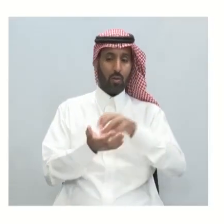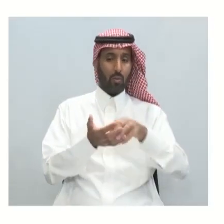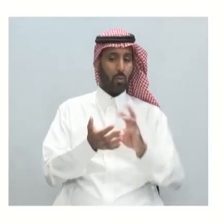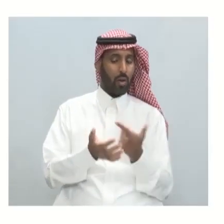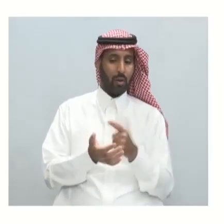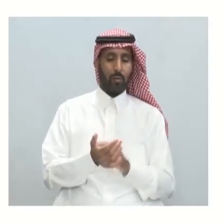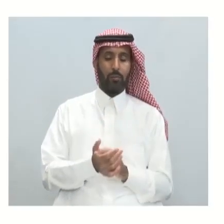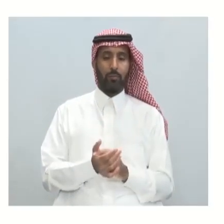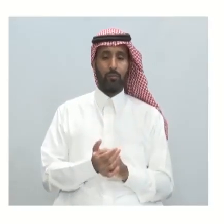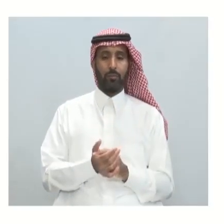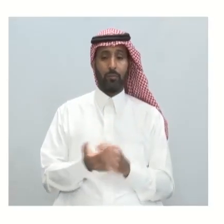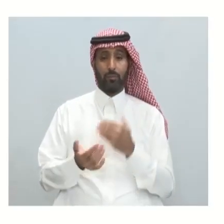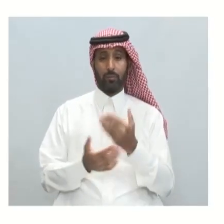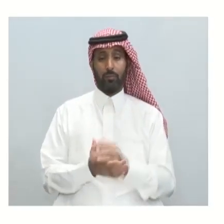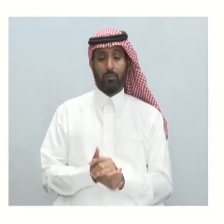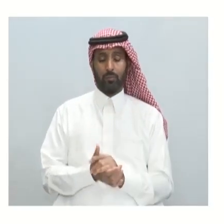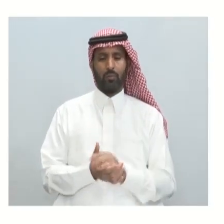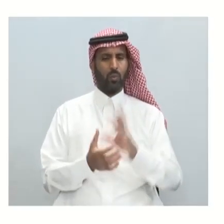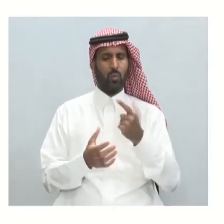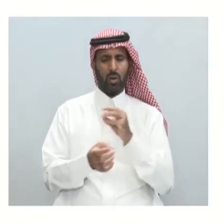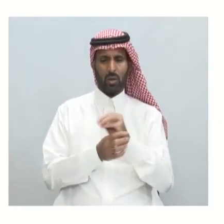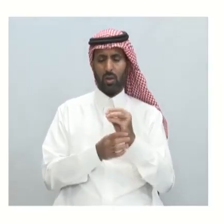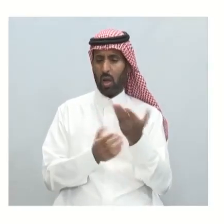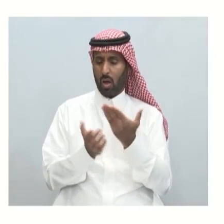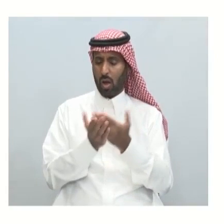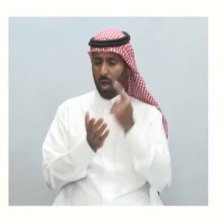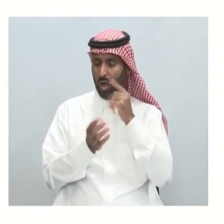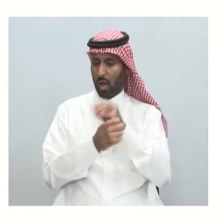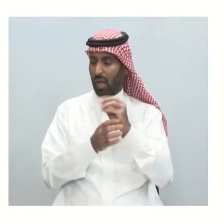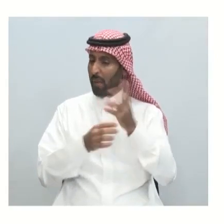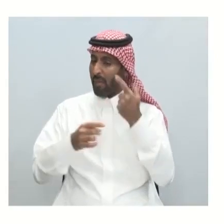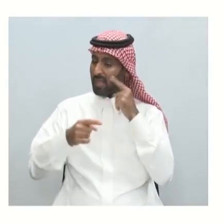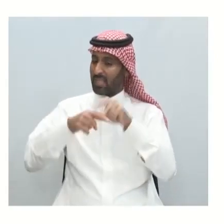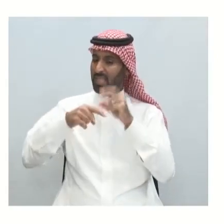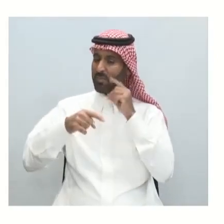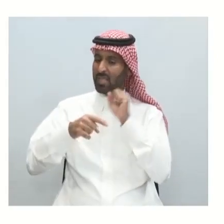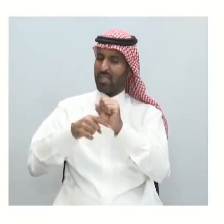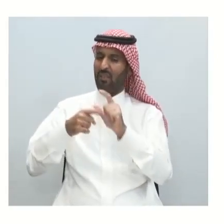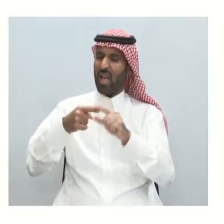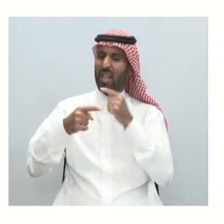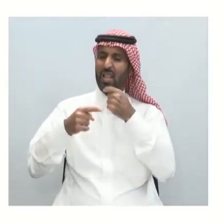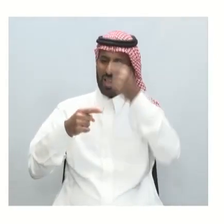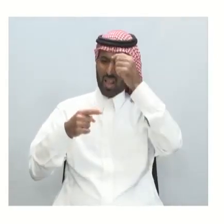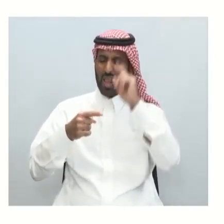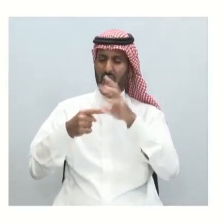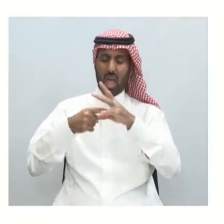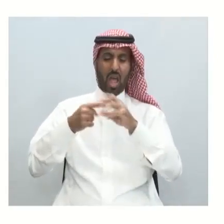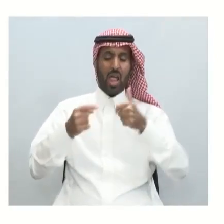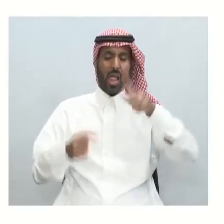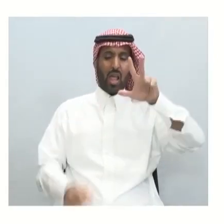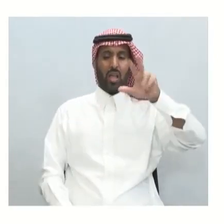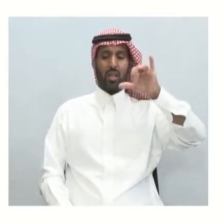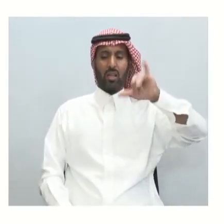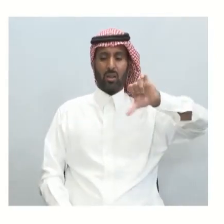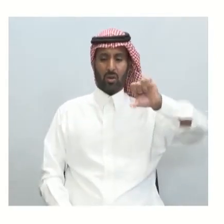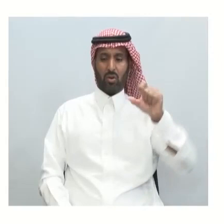اين موجود ماذا قرات حلل ما نسبه الصفه الايونيه في رابطه تساهميه نقيه في رابطه